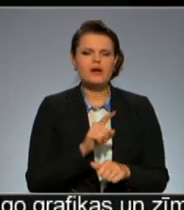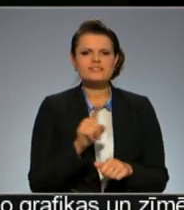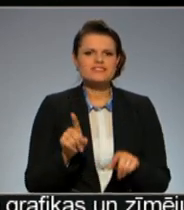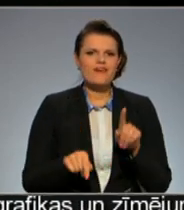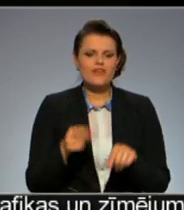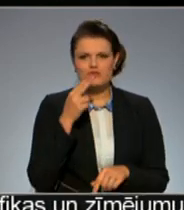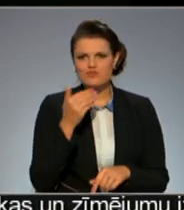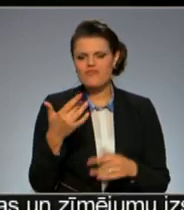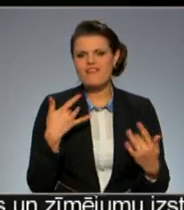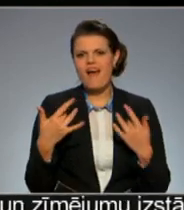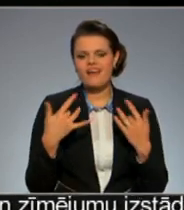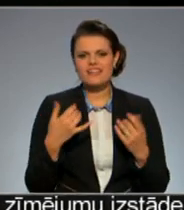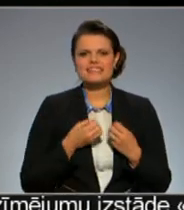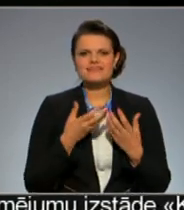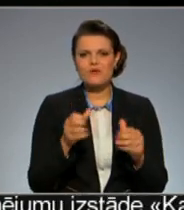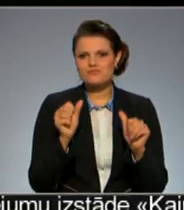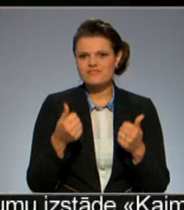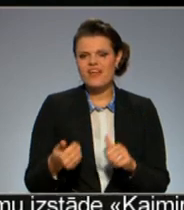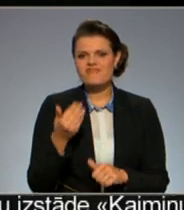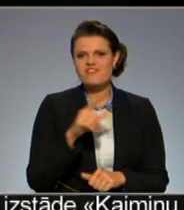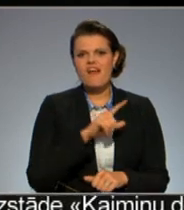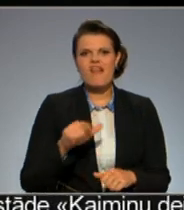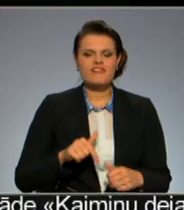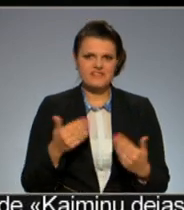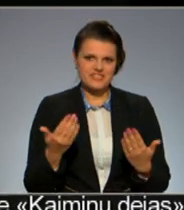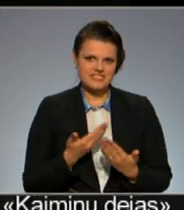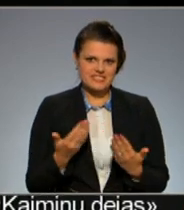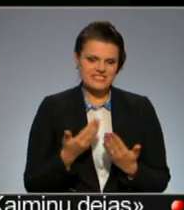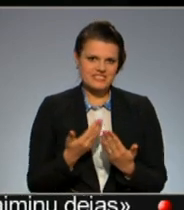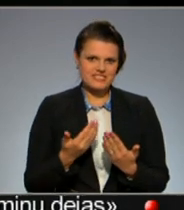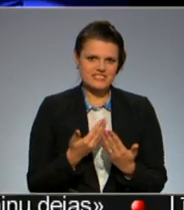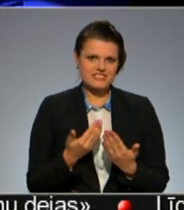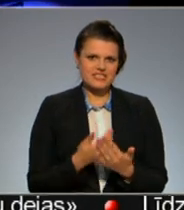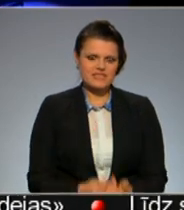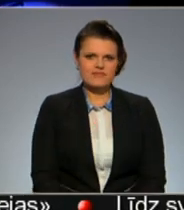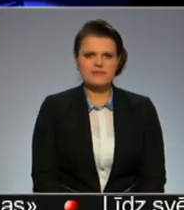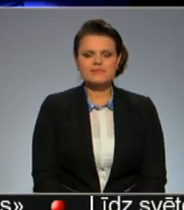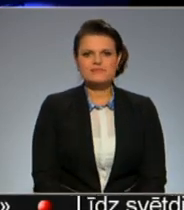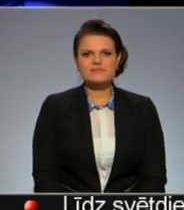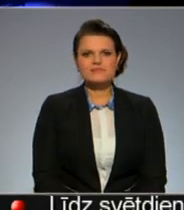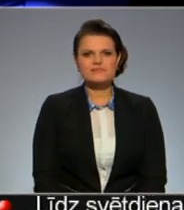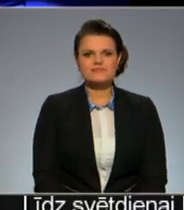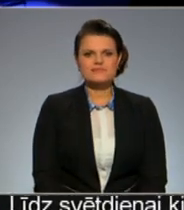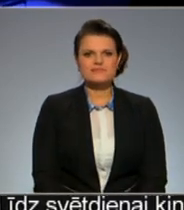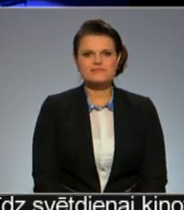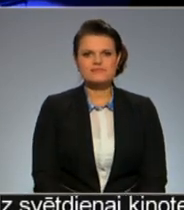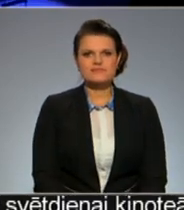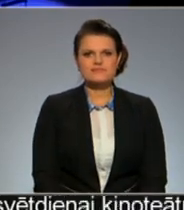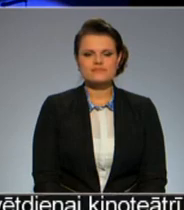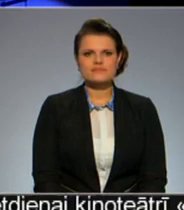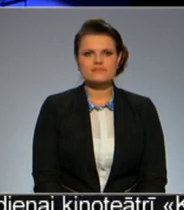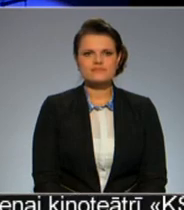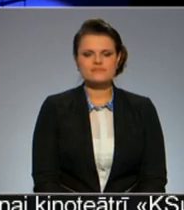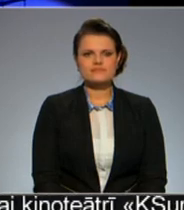dažas no ivara aktieriskajām izpausmēm viņa latvijas dzīvē kādreiz